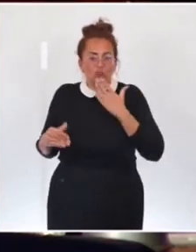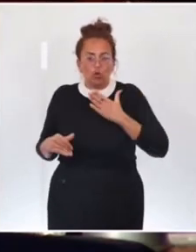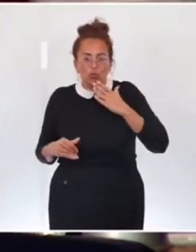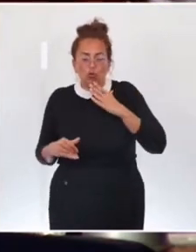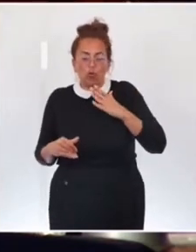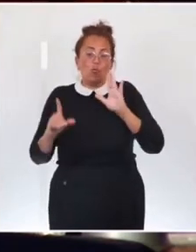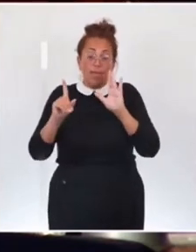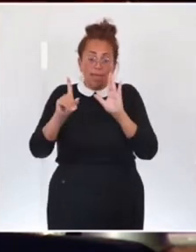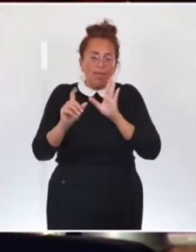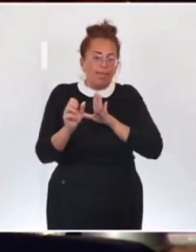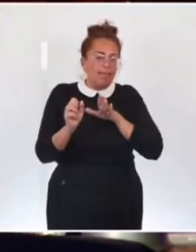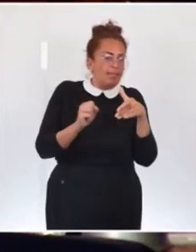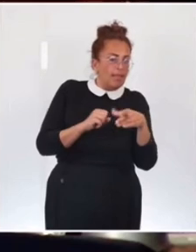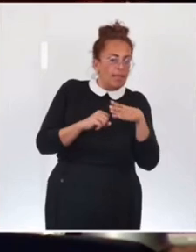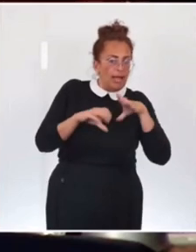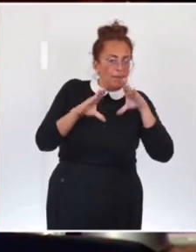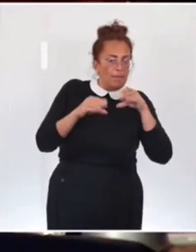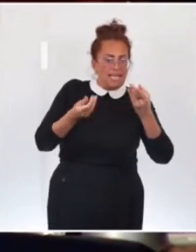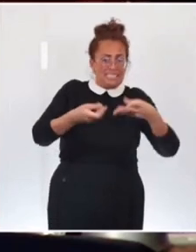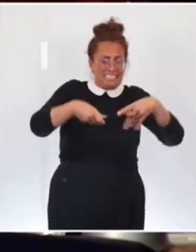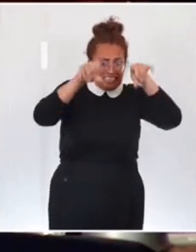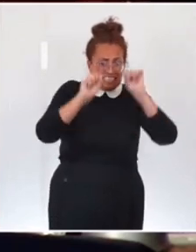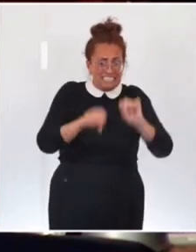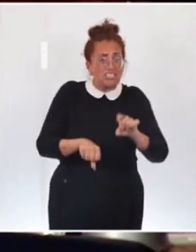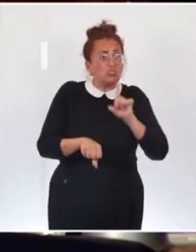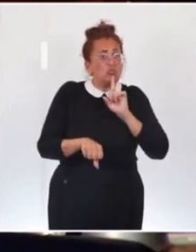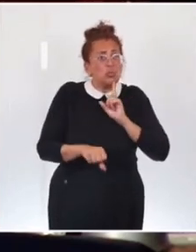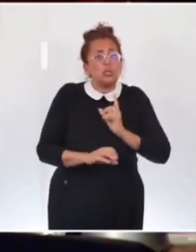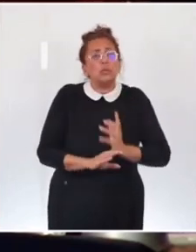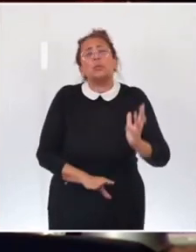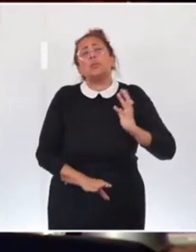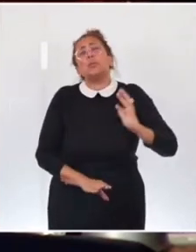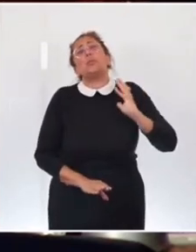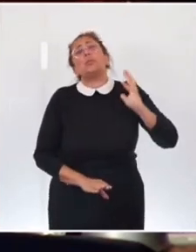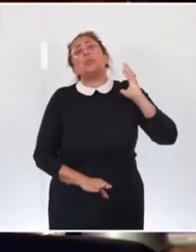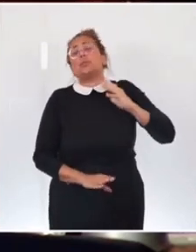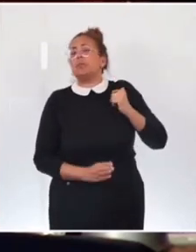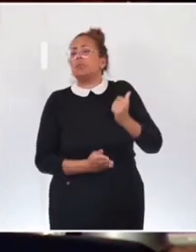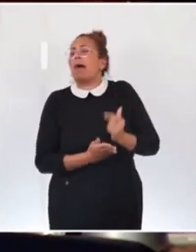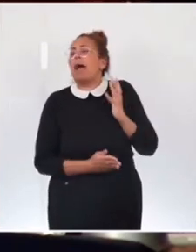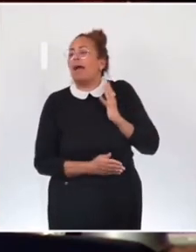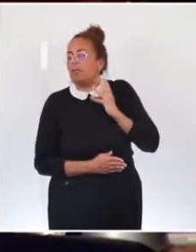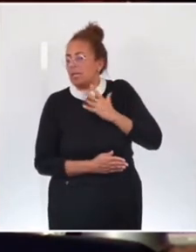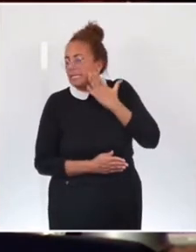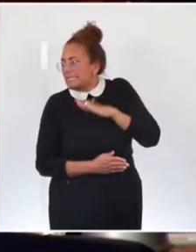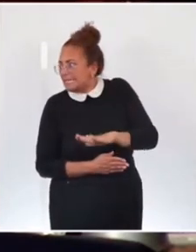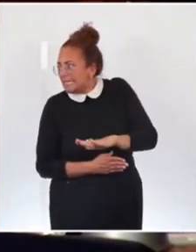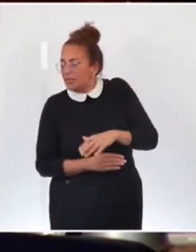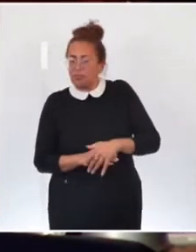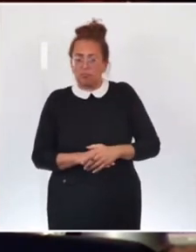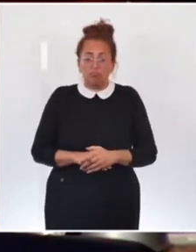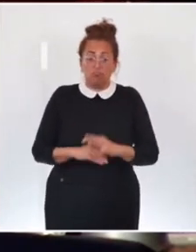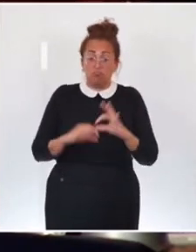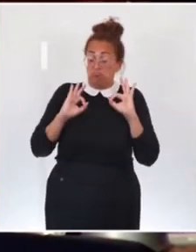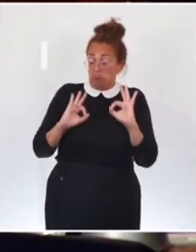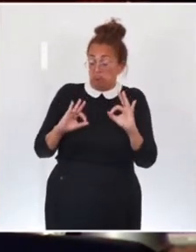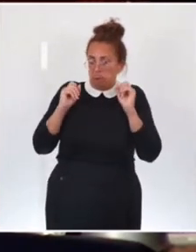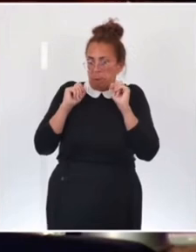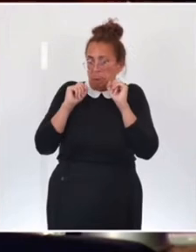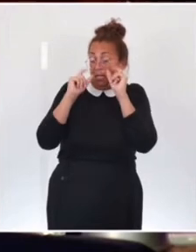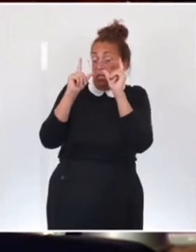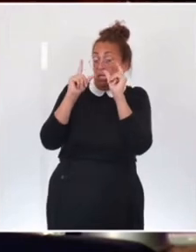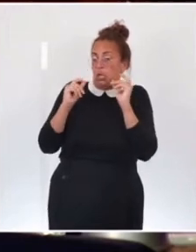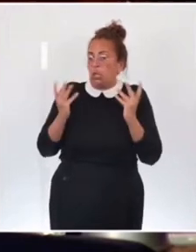est fermé depuis longtemps. C'est cet ancien Virgin que l'on a tous connu. Alors, on a été très surpris. Non pas